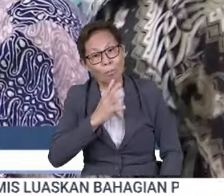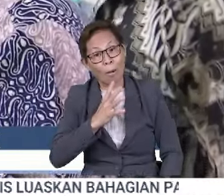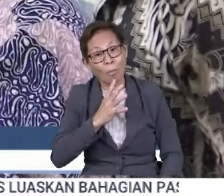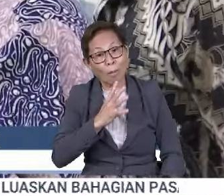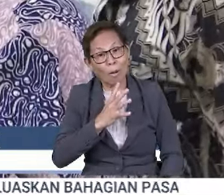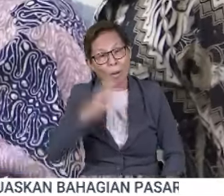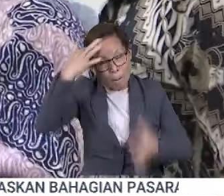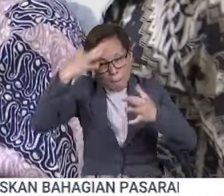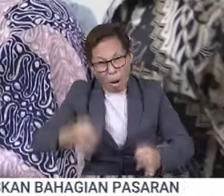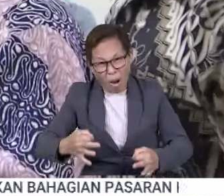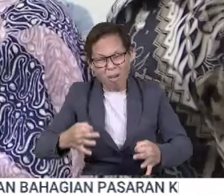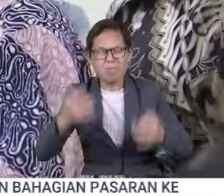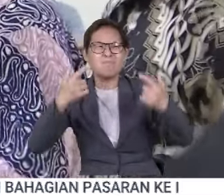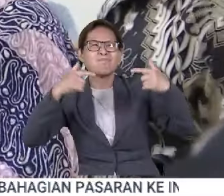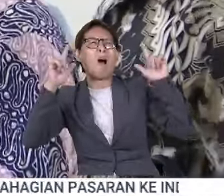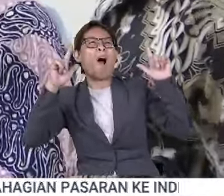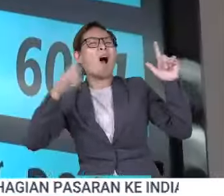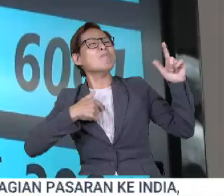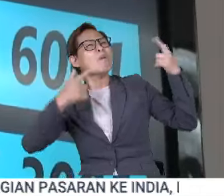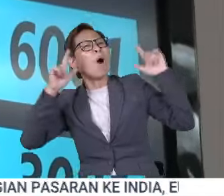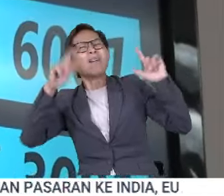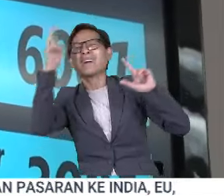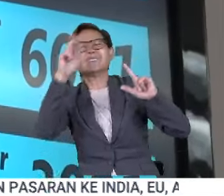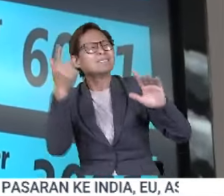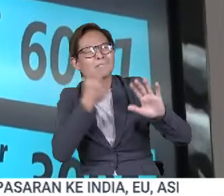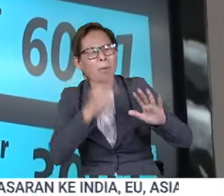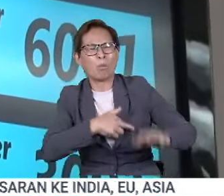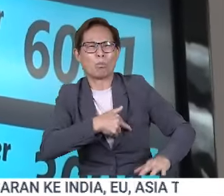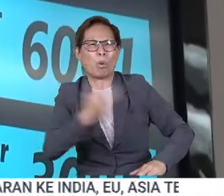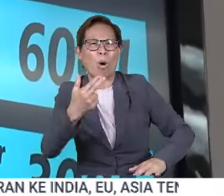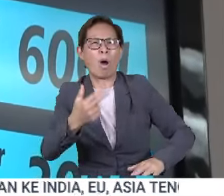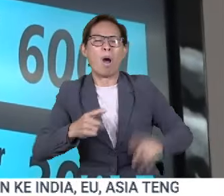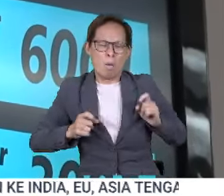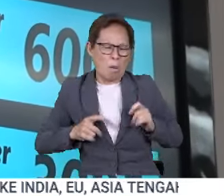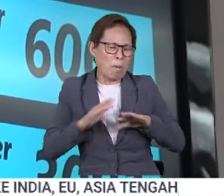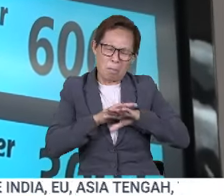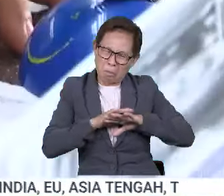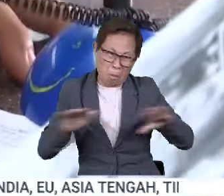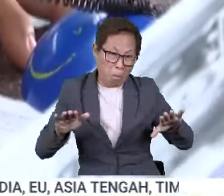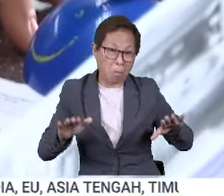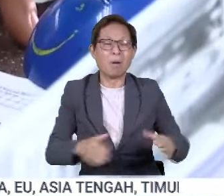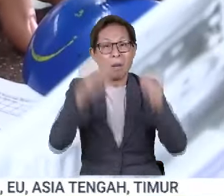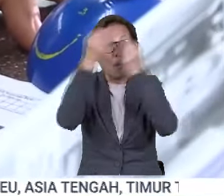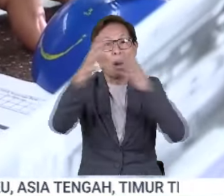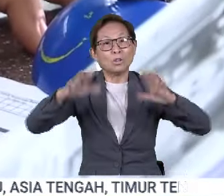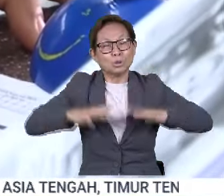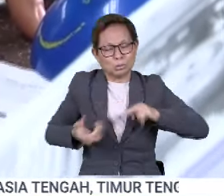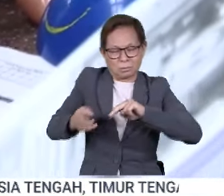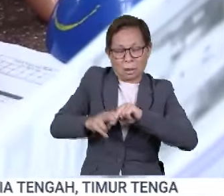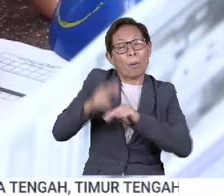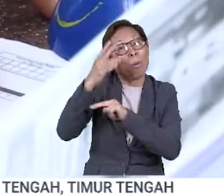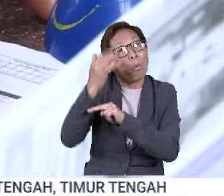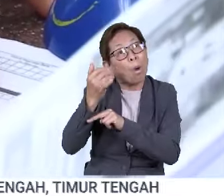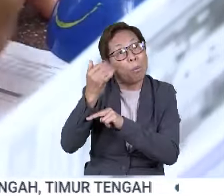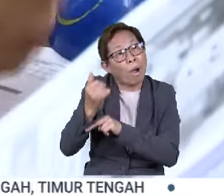bukan keputusan populis dan kerajaan tidak berniat untuk merugikan sektor swasta. Katanya pengumuman cuti tambahan tersebut